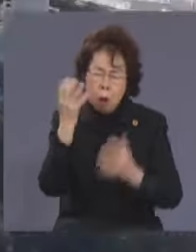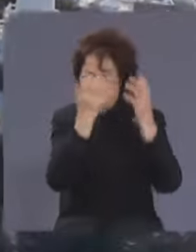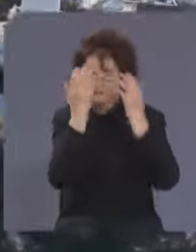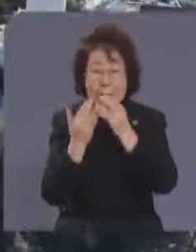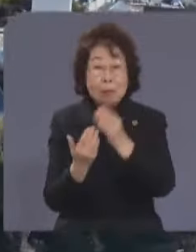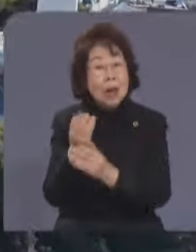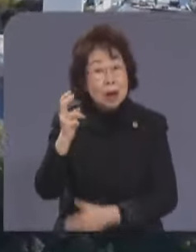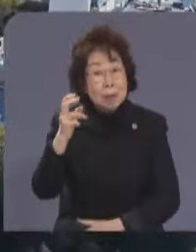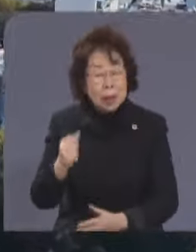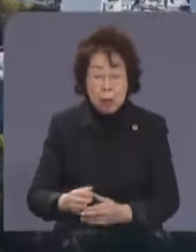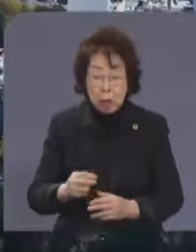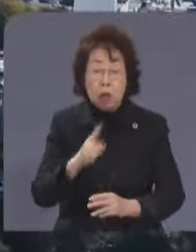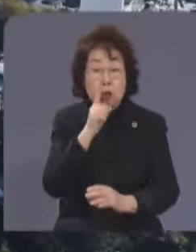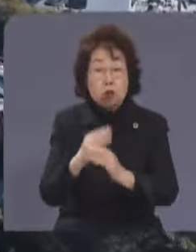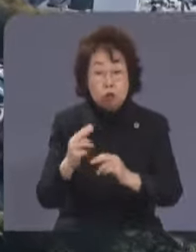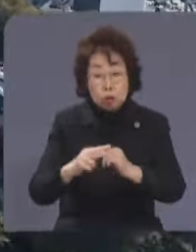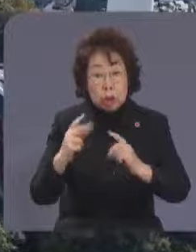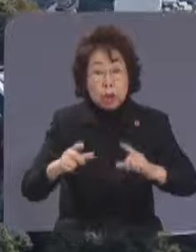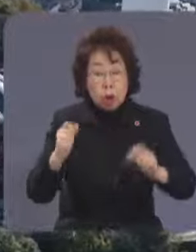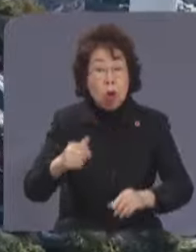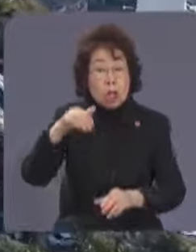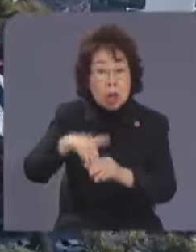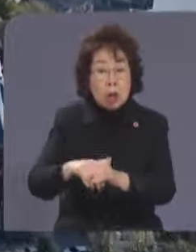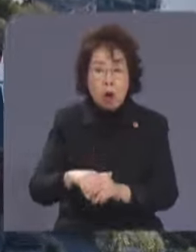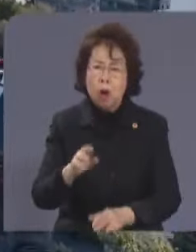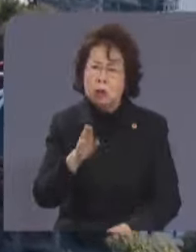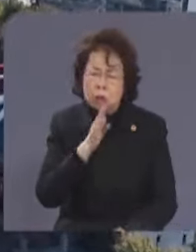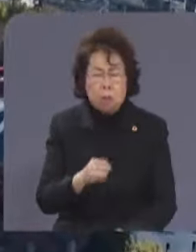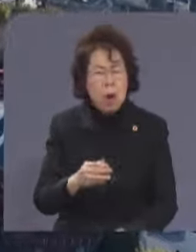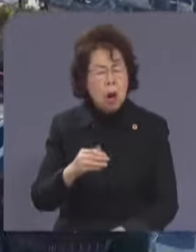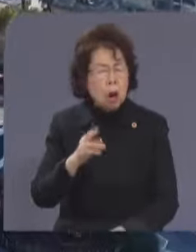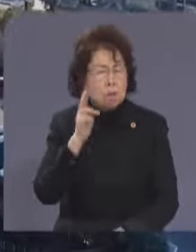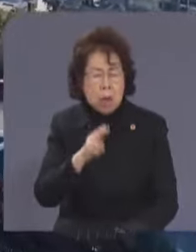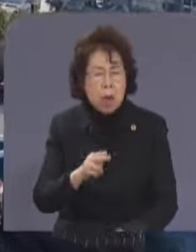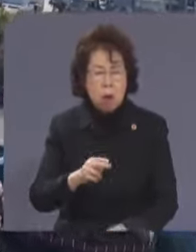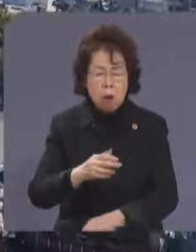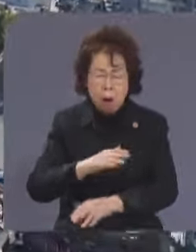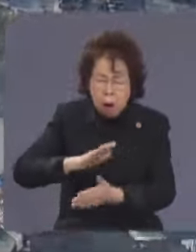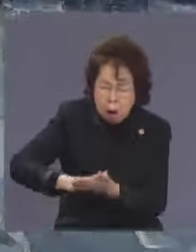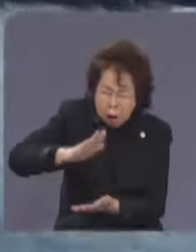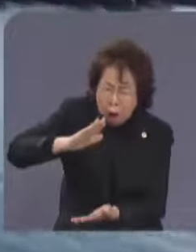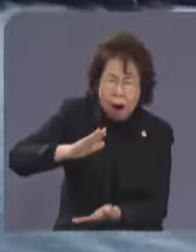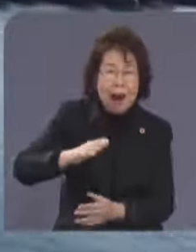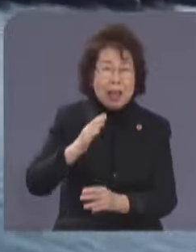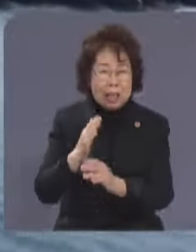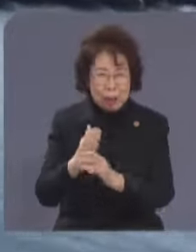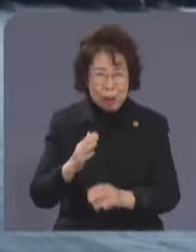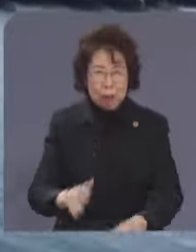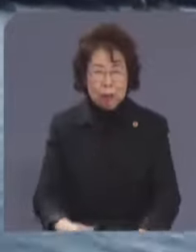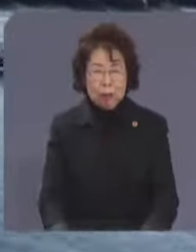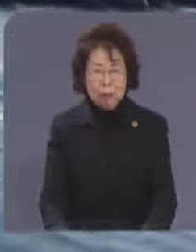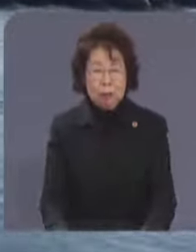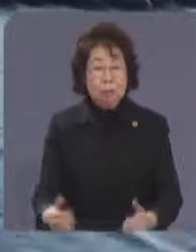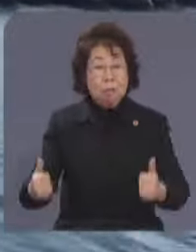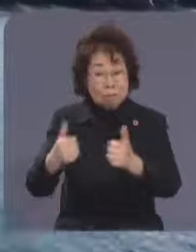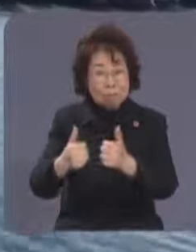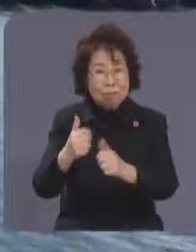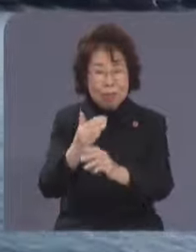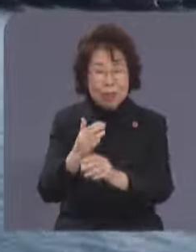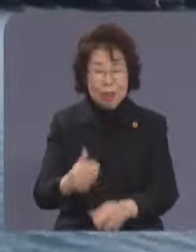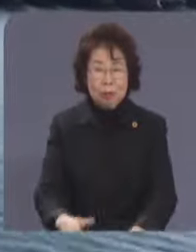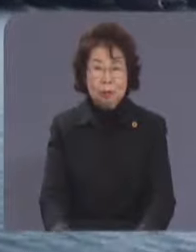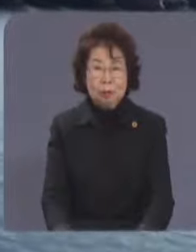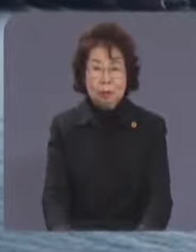복잡해지면서 중영도 지역 선거 열기는 본선 못지않게 달아오르고 있습니다. KBS 뉴스